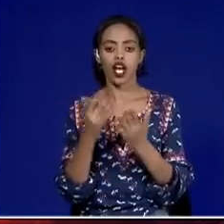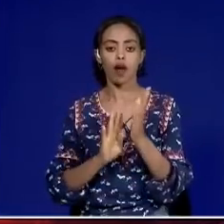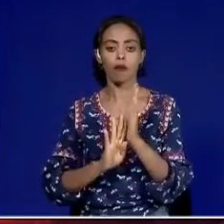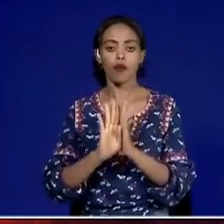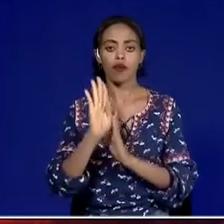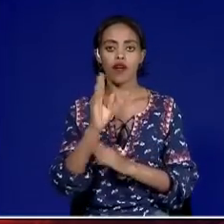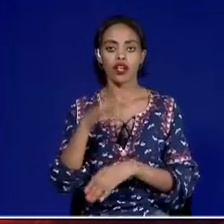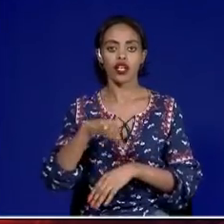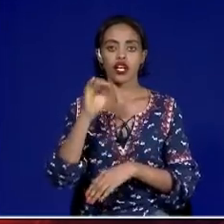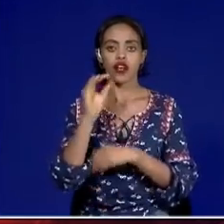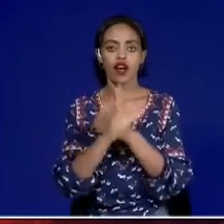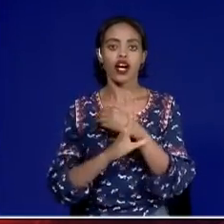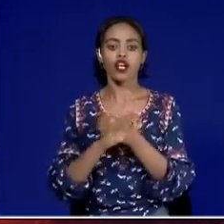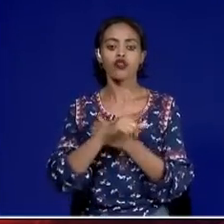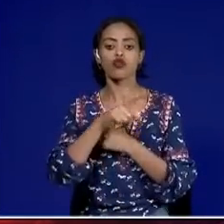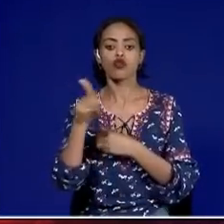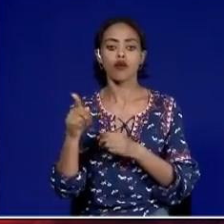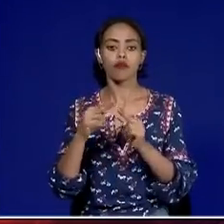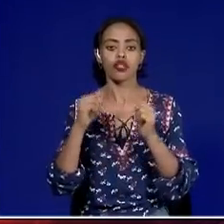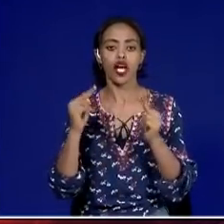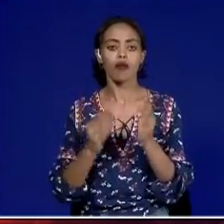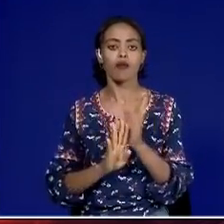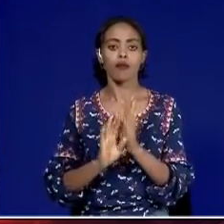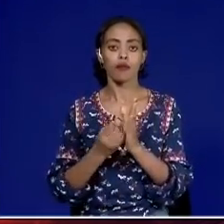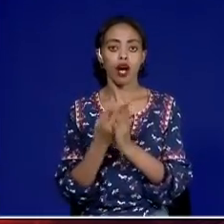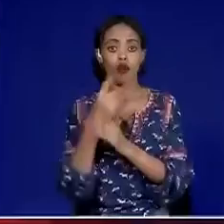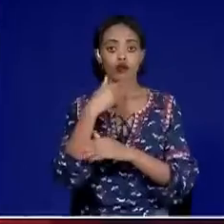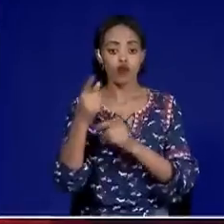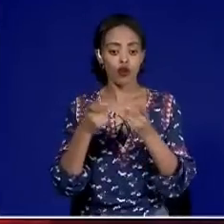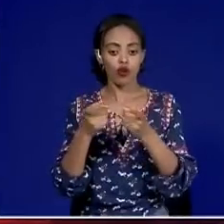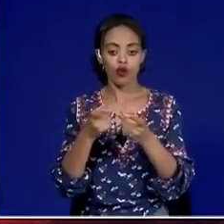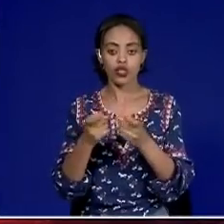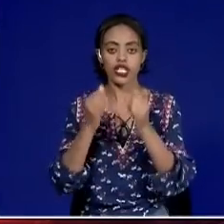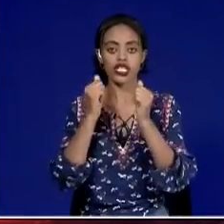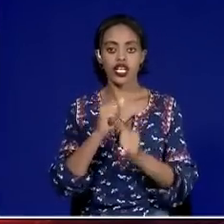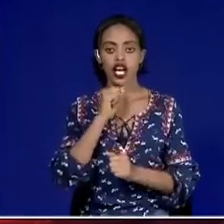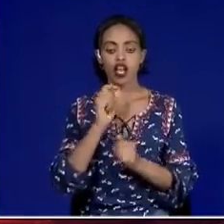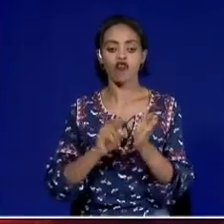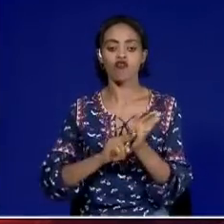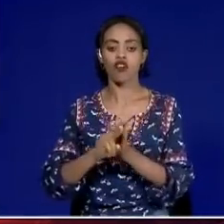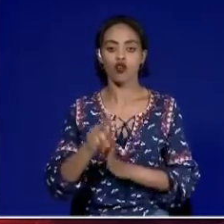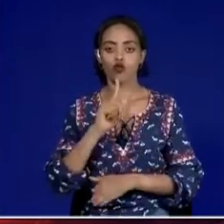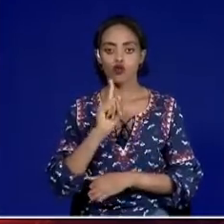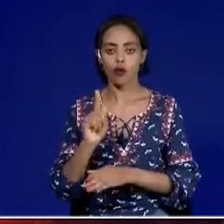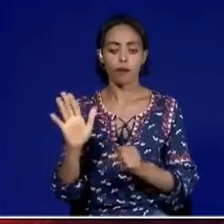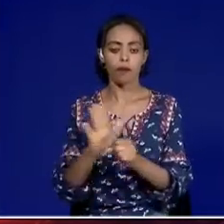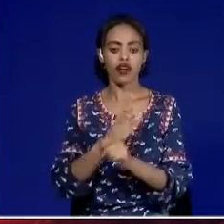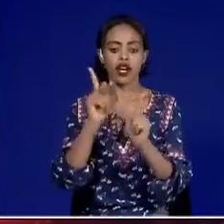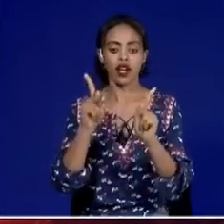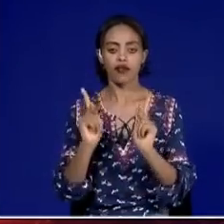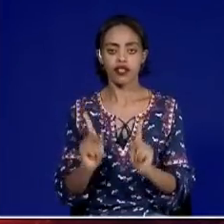ሃገራት ነቶም ብጣዕሚ ማዕቢሎም ዝበሃሉ እኳ ምቁፅፃር ዘይከኣለ ቫይረስ እዩ። መላእ